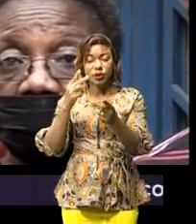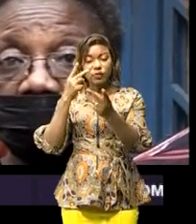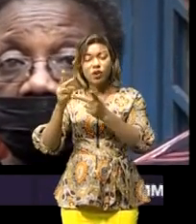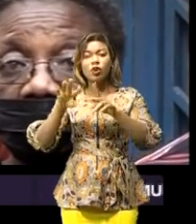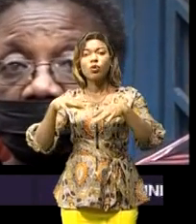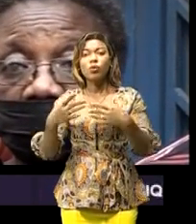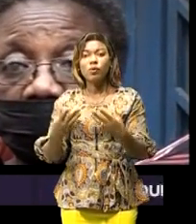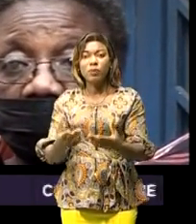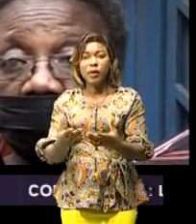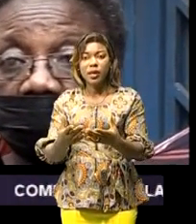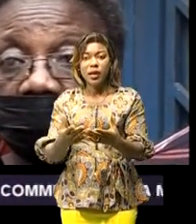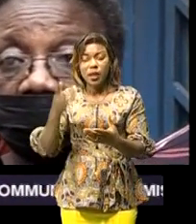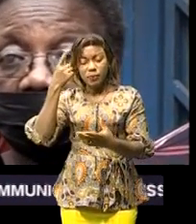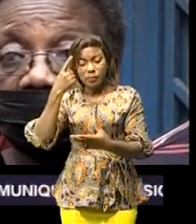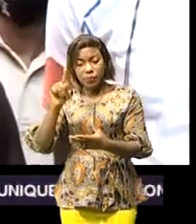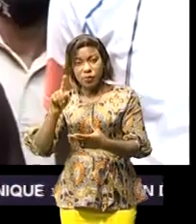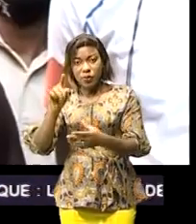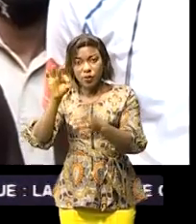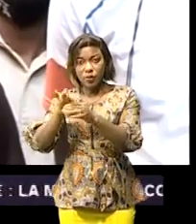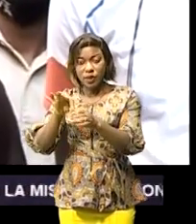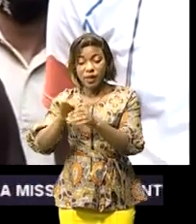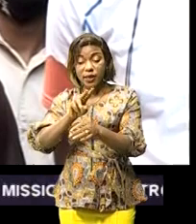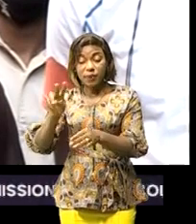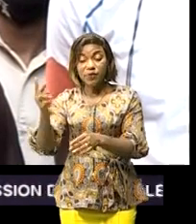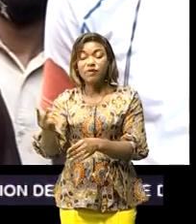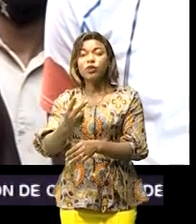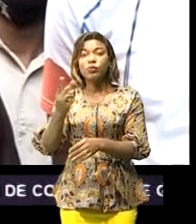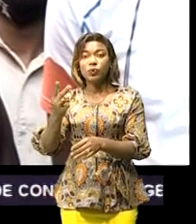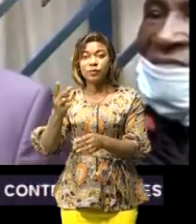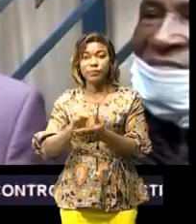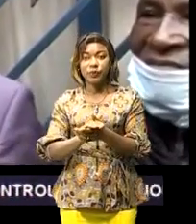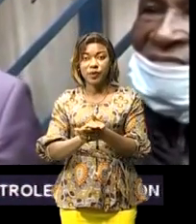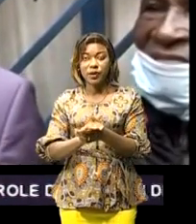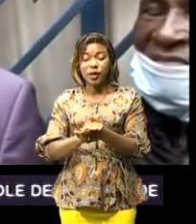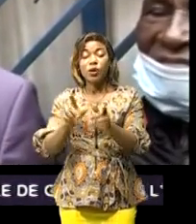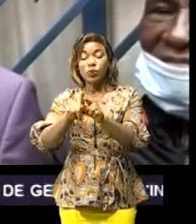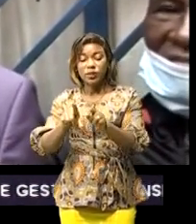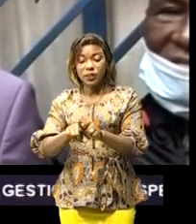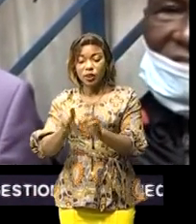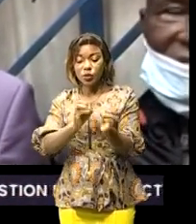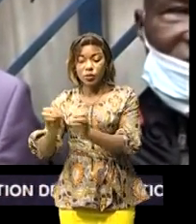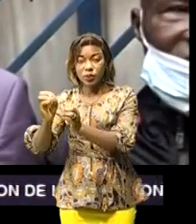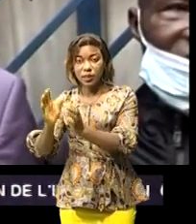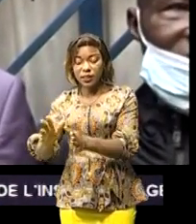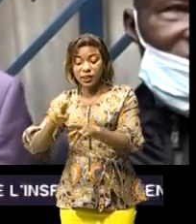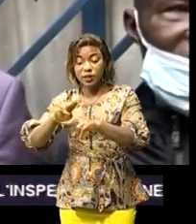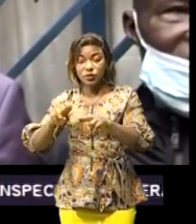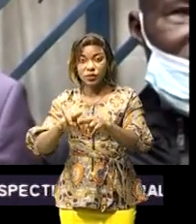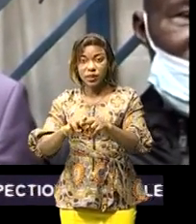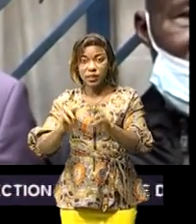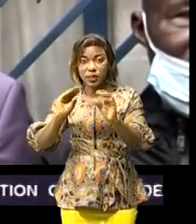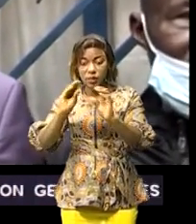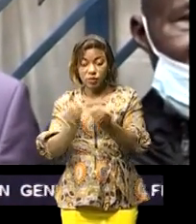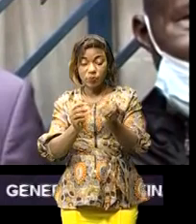comment s'aligner aux élections de 2023. Venance Kongolo-Chota, coordonnateur national de la